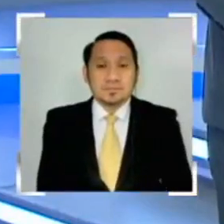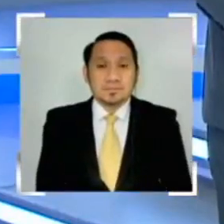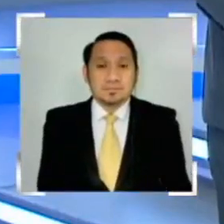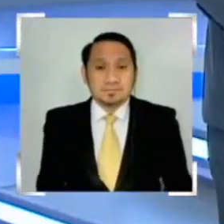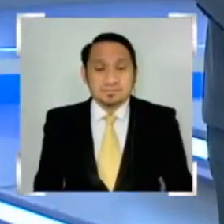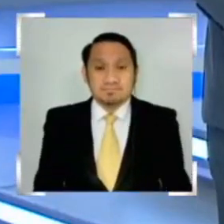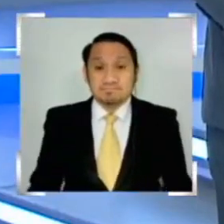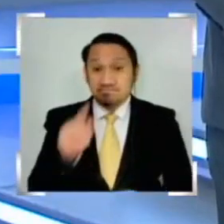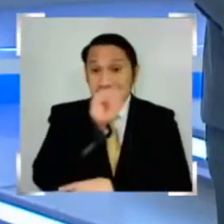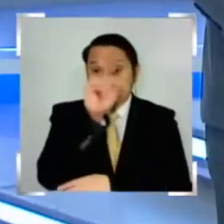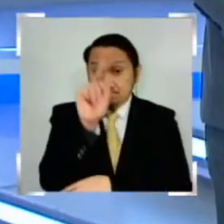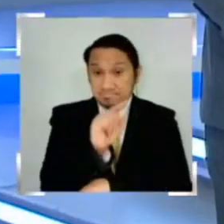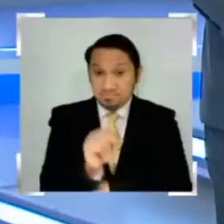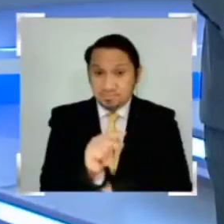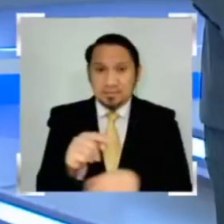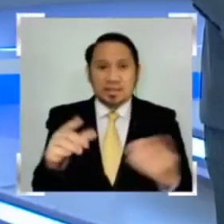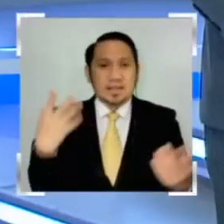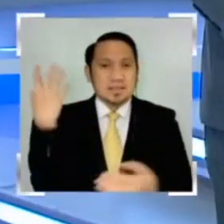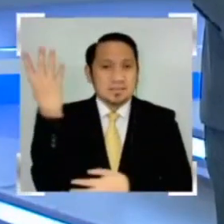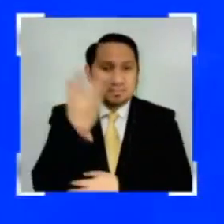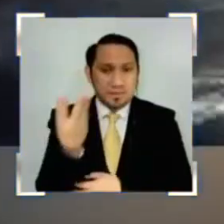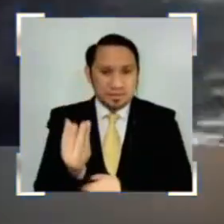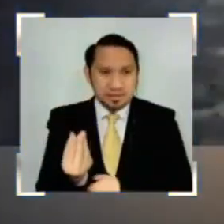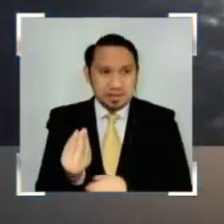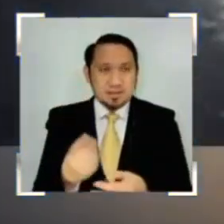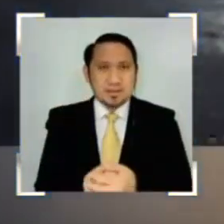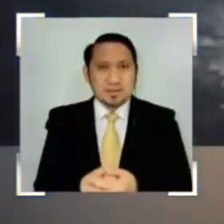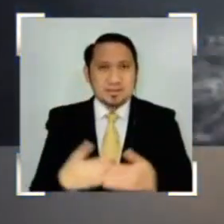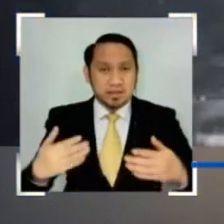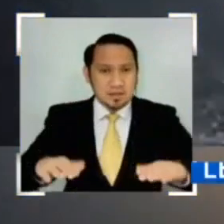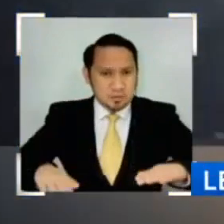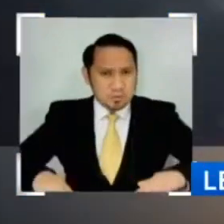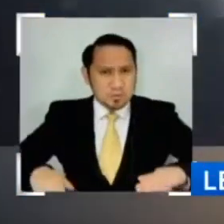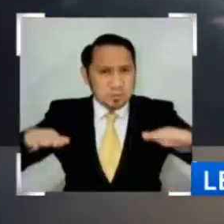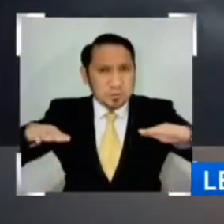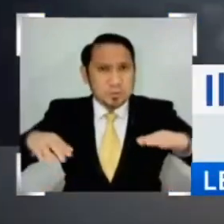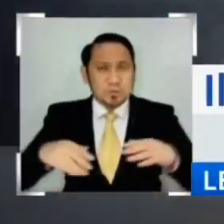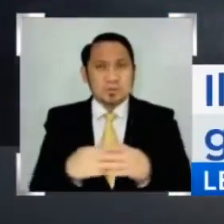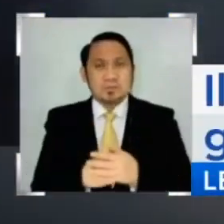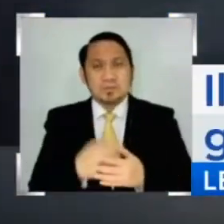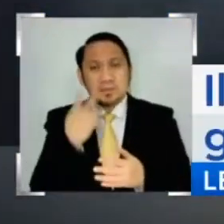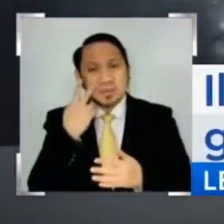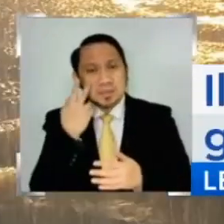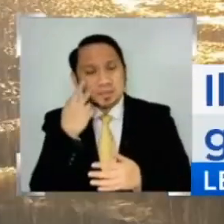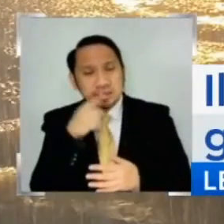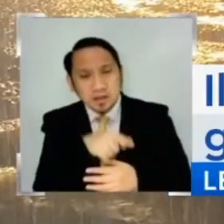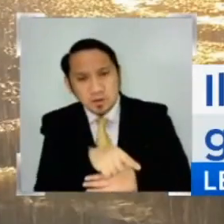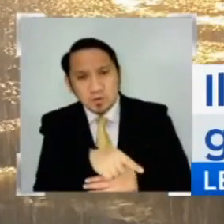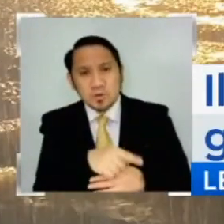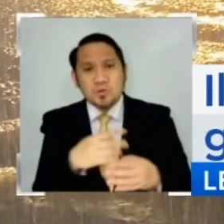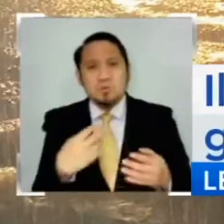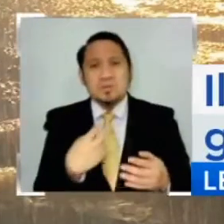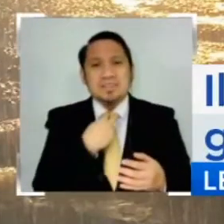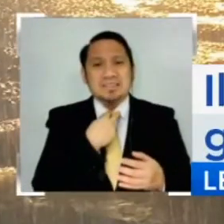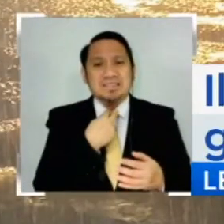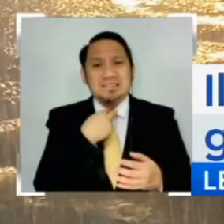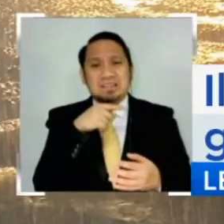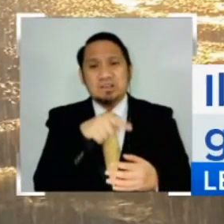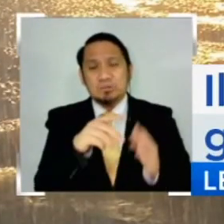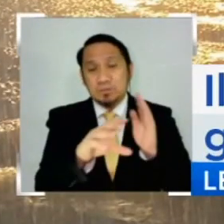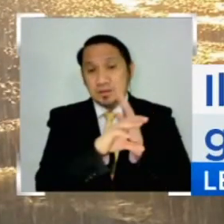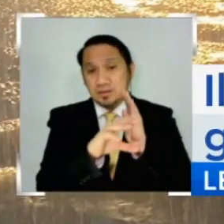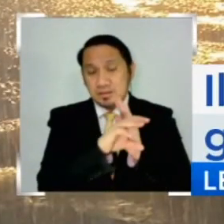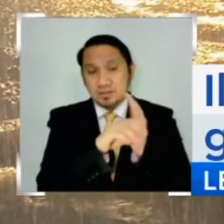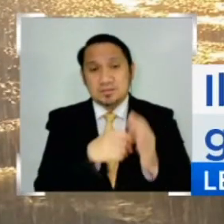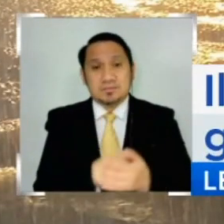Naka-thunderstorm din sa Lemery, Batangas. Hanggang gutter ang taas ng baha. Ilang maliliit na sasakyan tuloy ang tumirik sa gitna ng kalsada. Sa